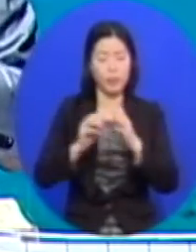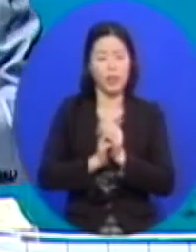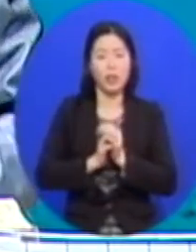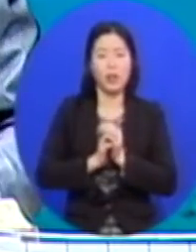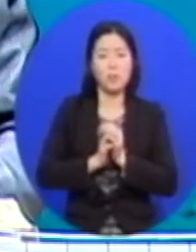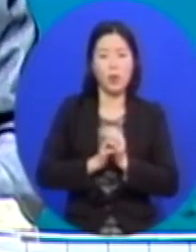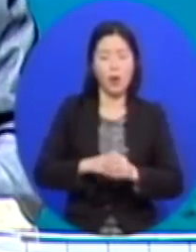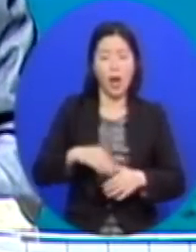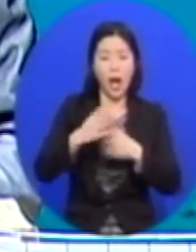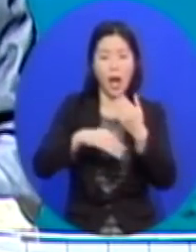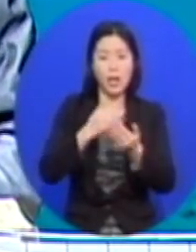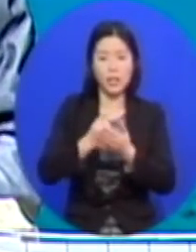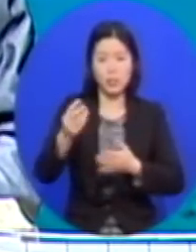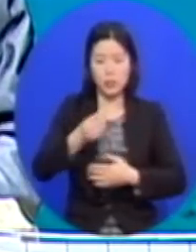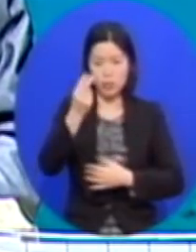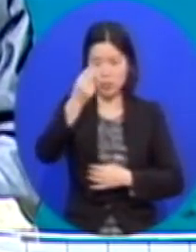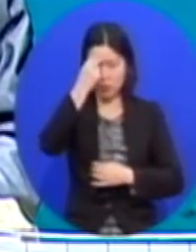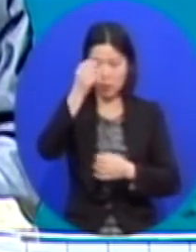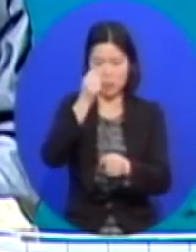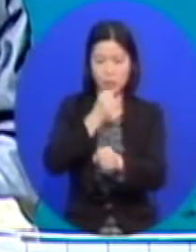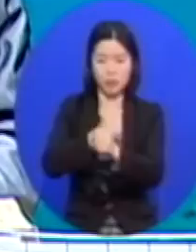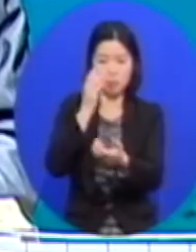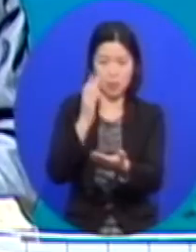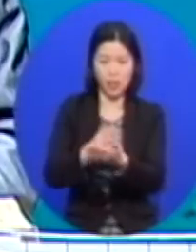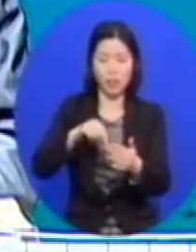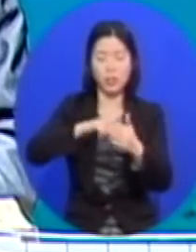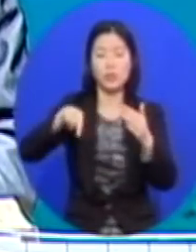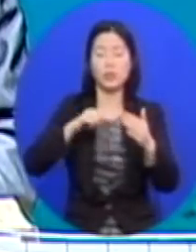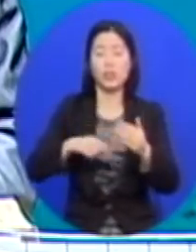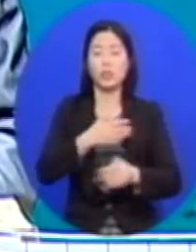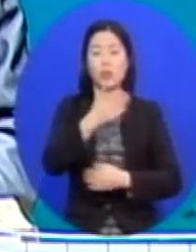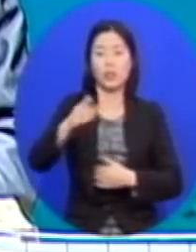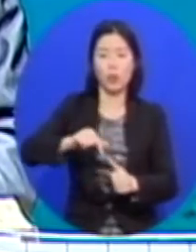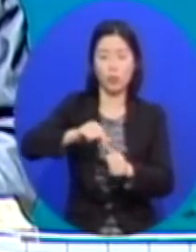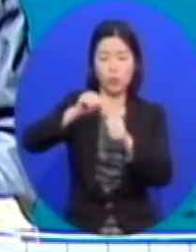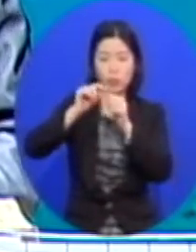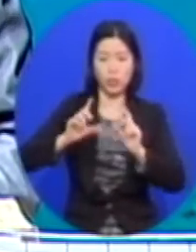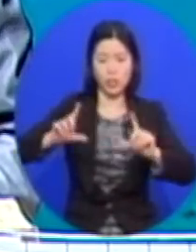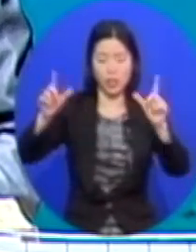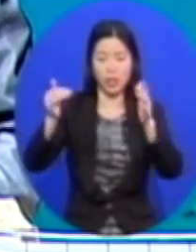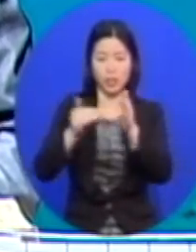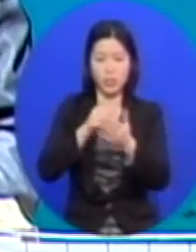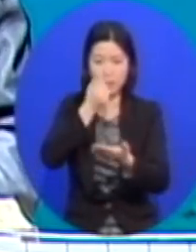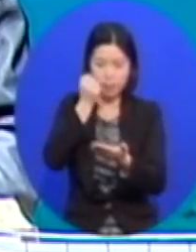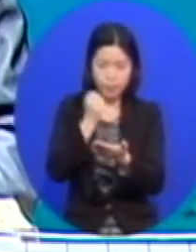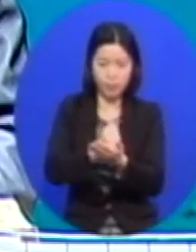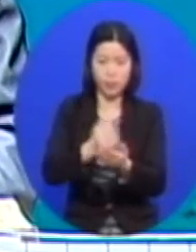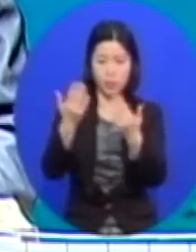하지 말라 그 안에서 너희가 구원의 날까지 인치심을 받았느니라